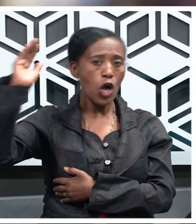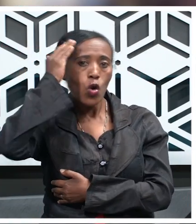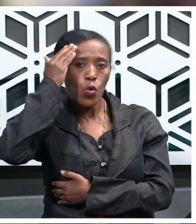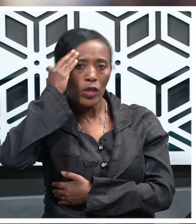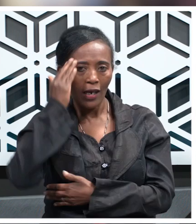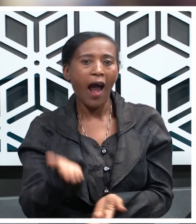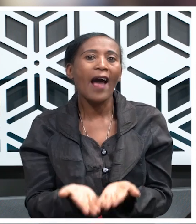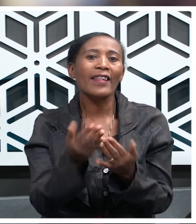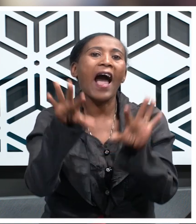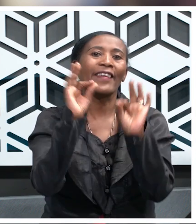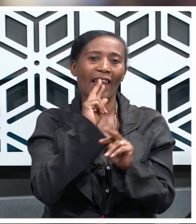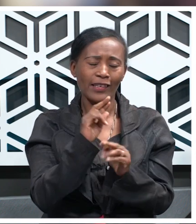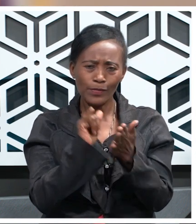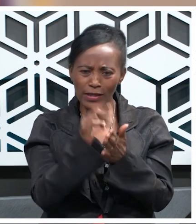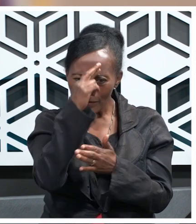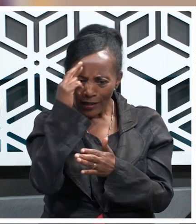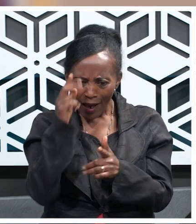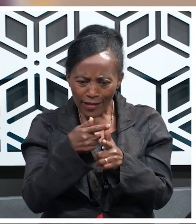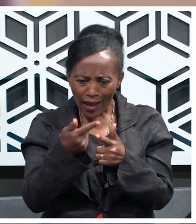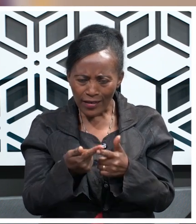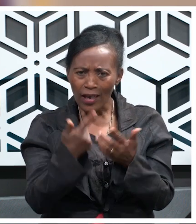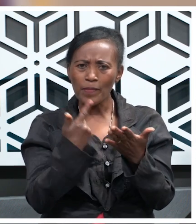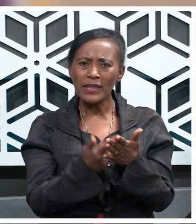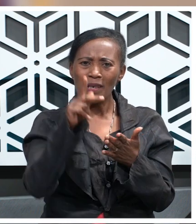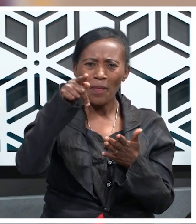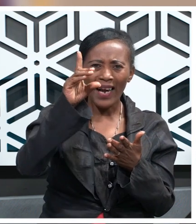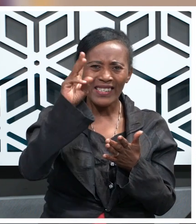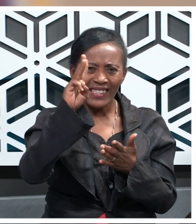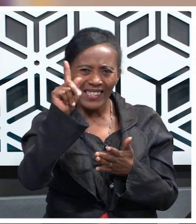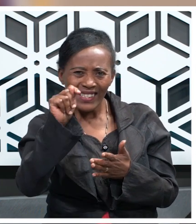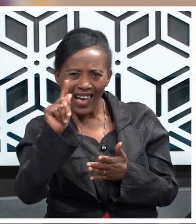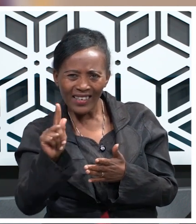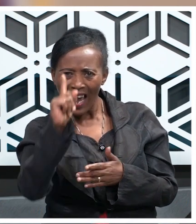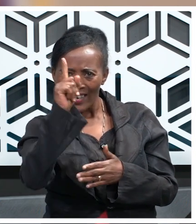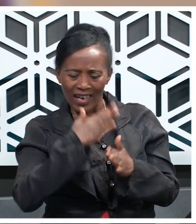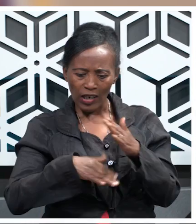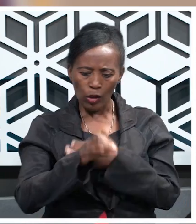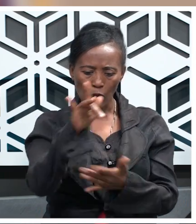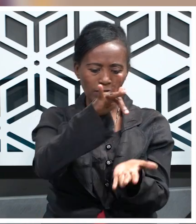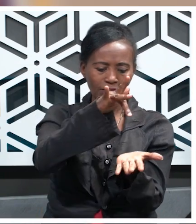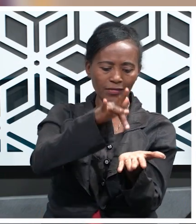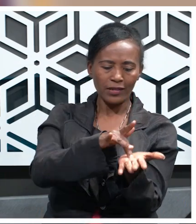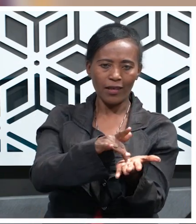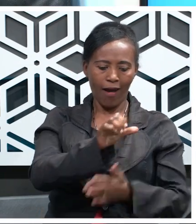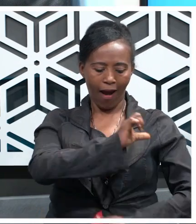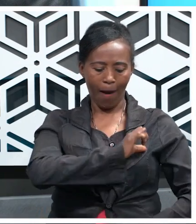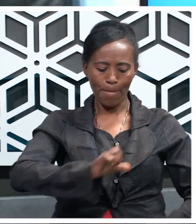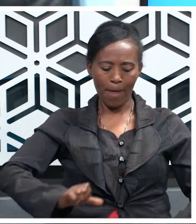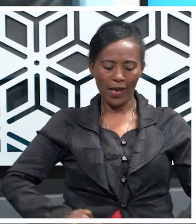ከፍተኛ እውቅናን አትርፋለች። በዚህም ምክንያት ታዲያ በፓኪስታን ውስጥ የሚገኝ አንድ የአካል ጉዳተኞች